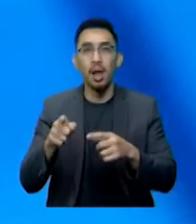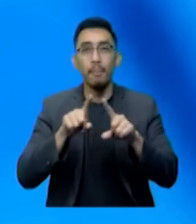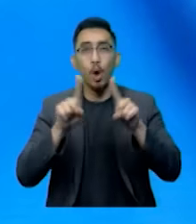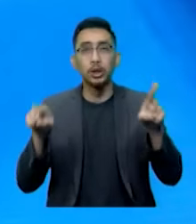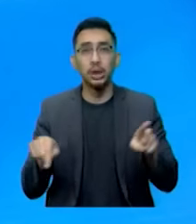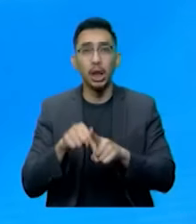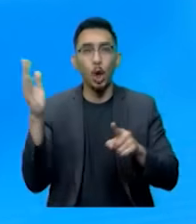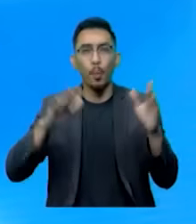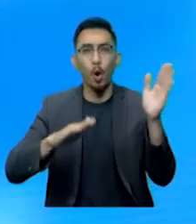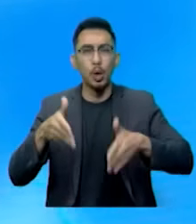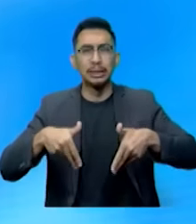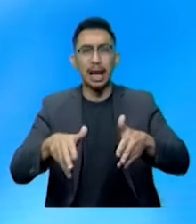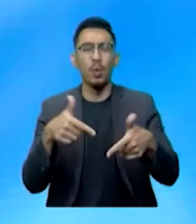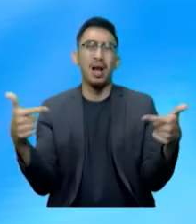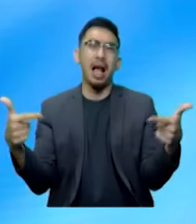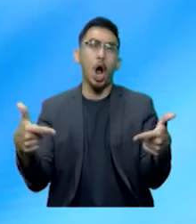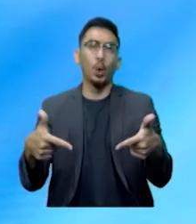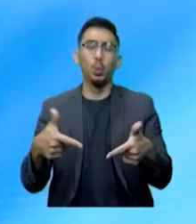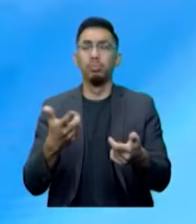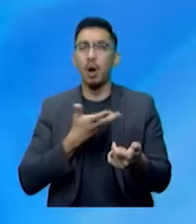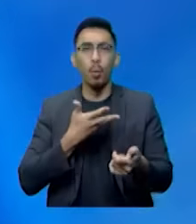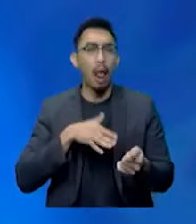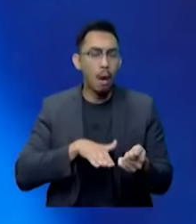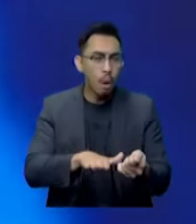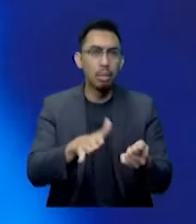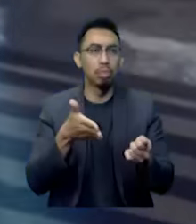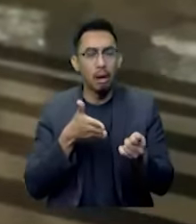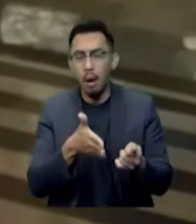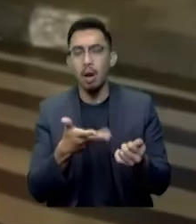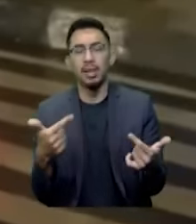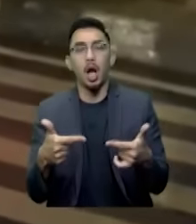badan jalan sehingga mengganggu keselamatan pengendara yang melintas.